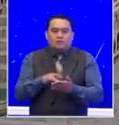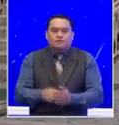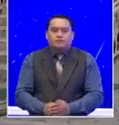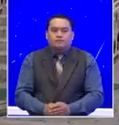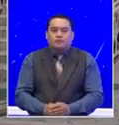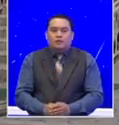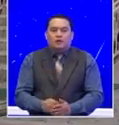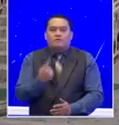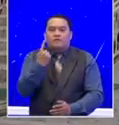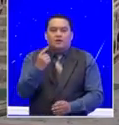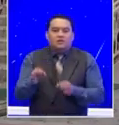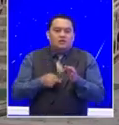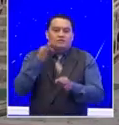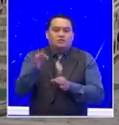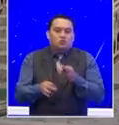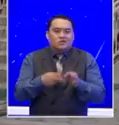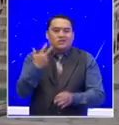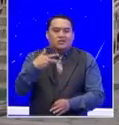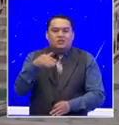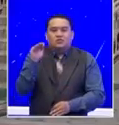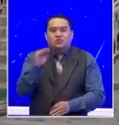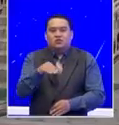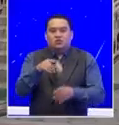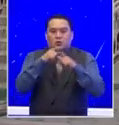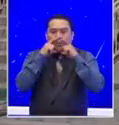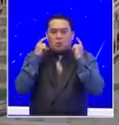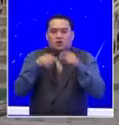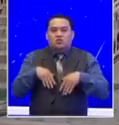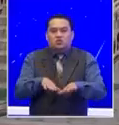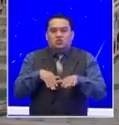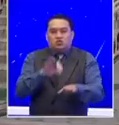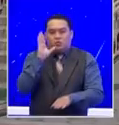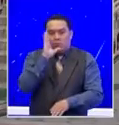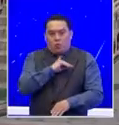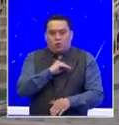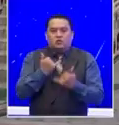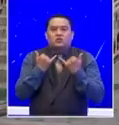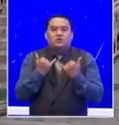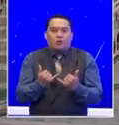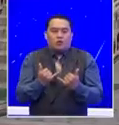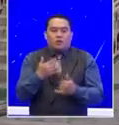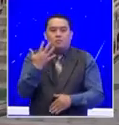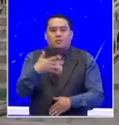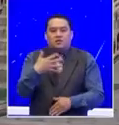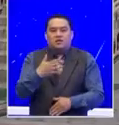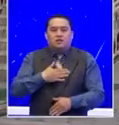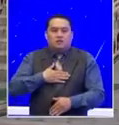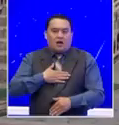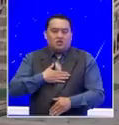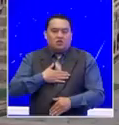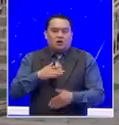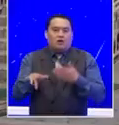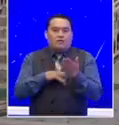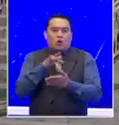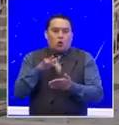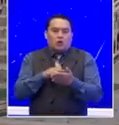сутки 30 тысяч масок могут шить. На сегодняшний день 50 наших именно